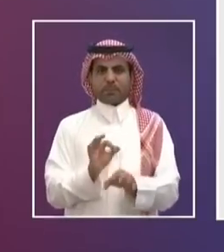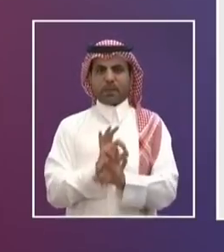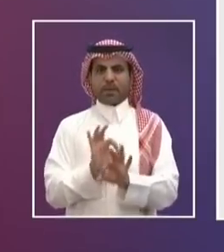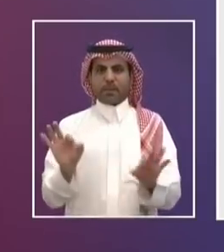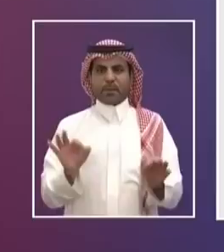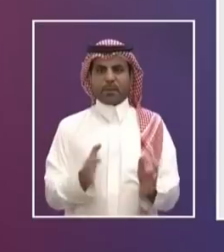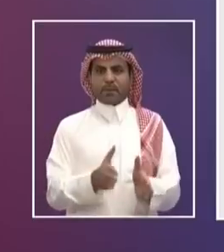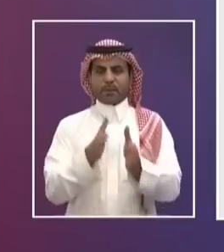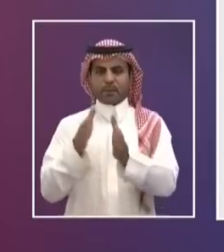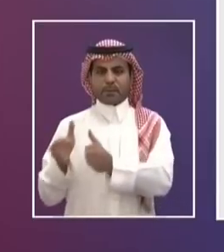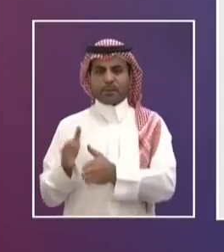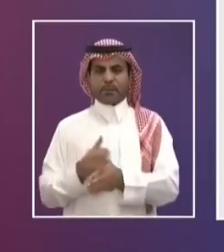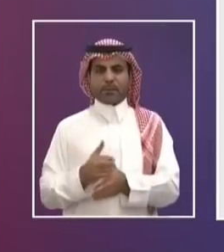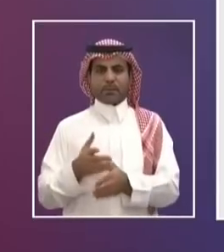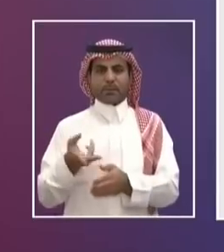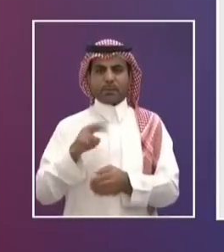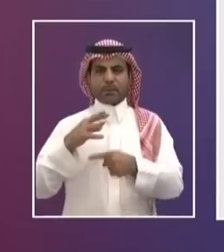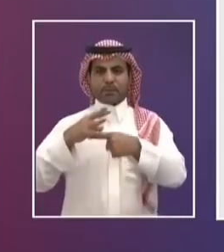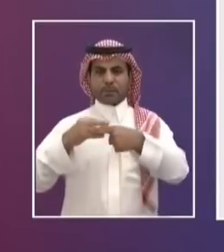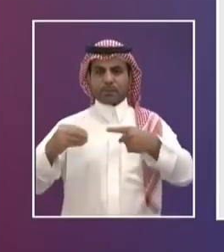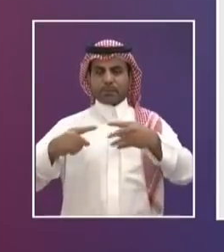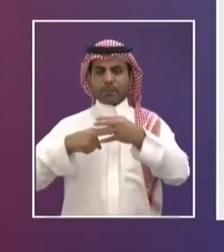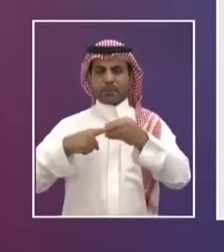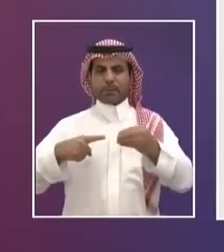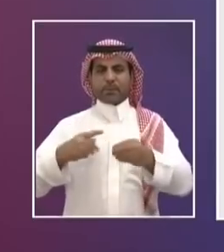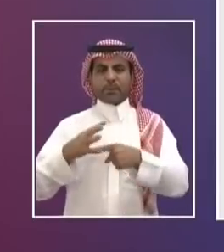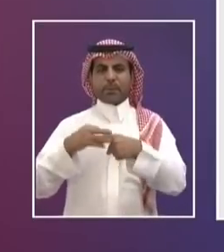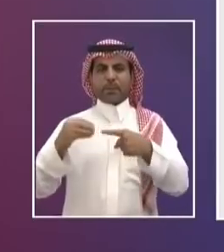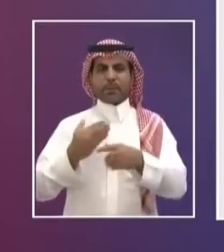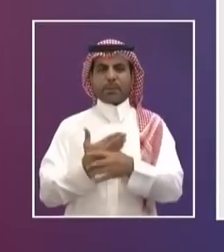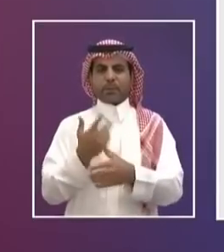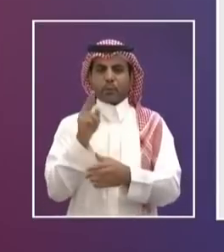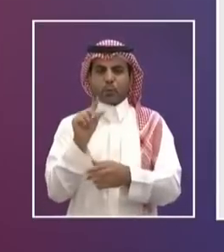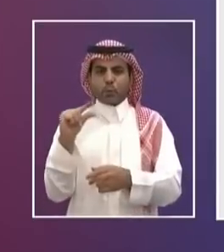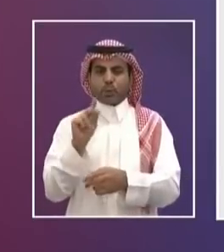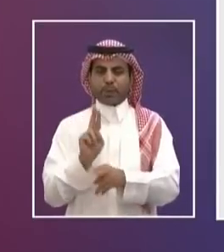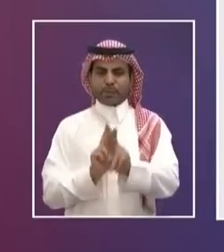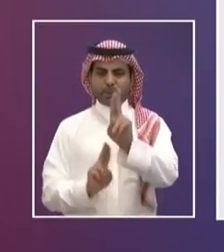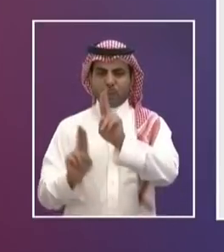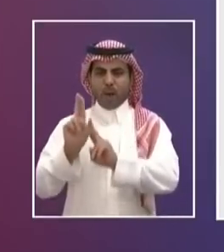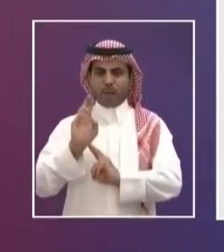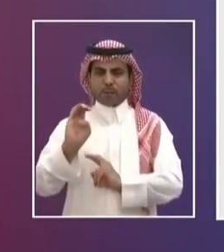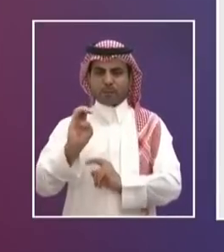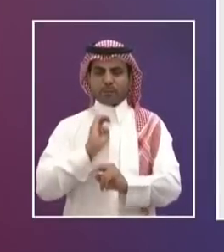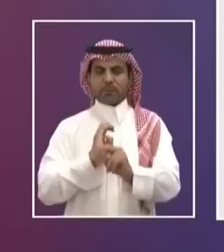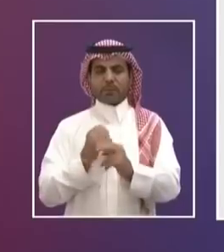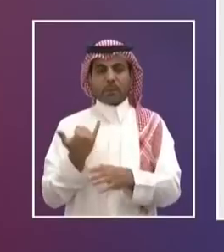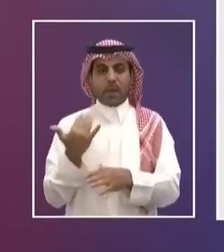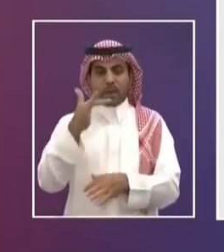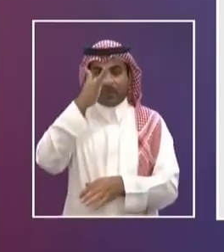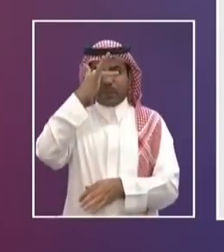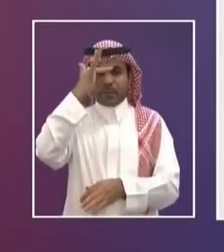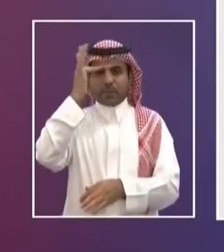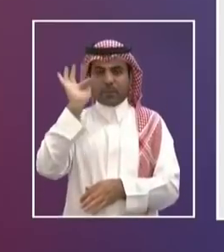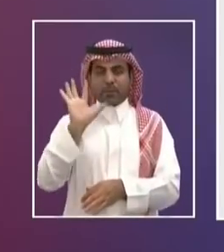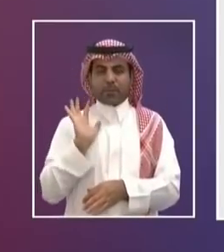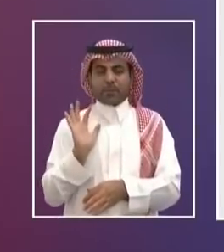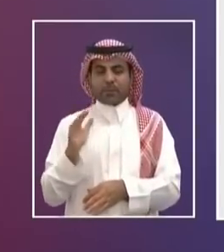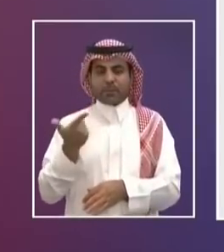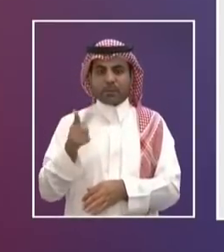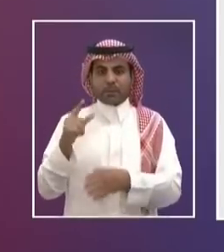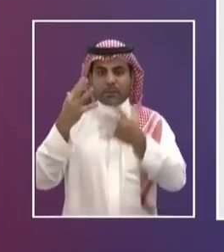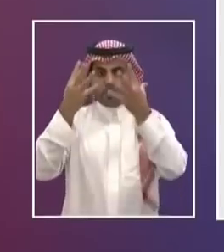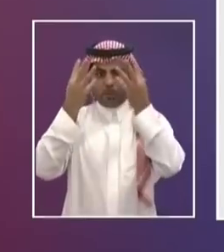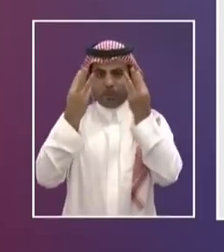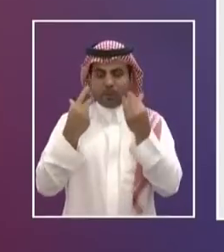لهم، ولا يقللوا منها إلا باستشارة من طبيب، حتى إذا حصل استقرار في